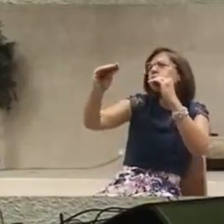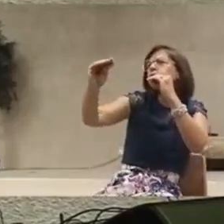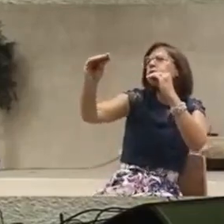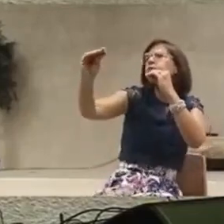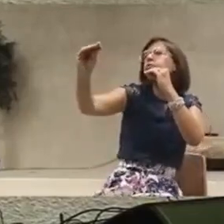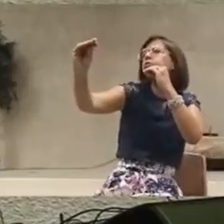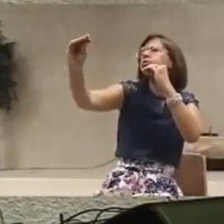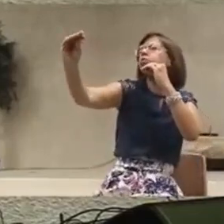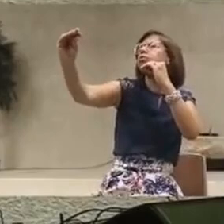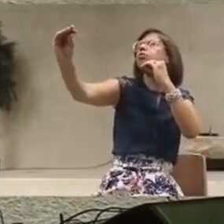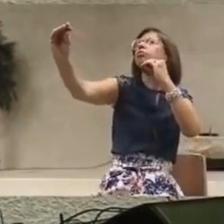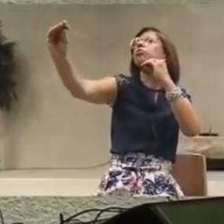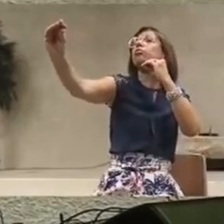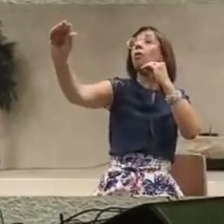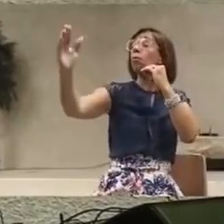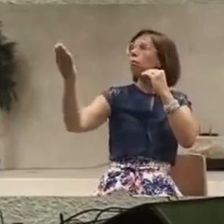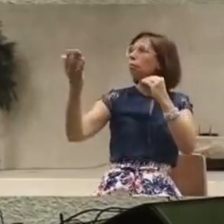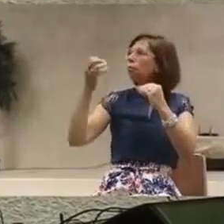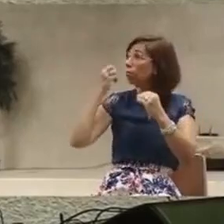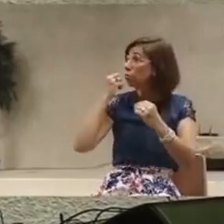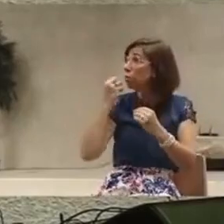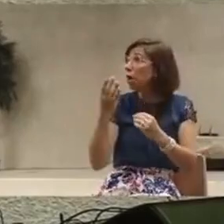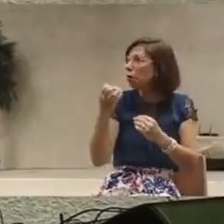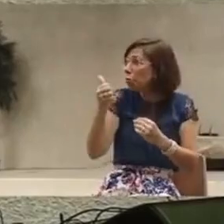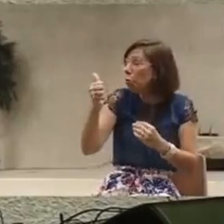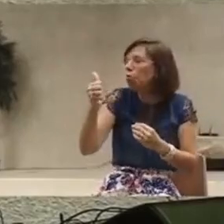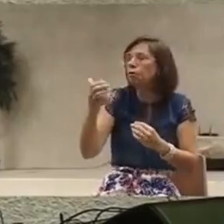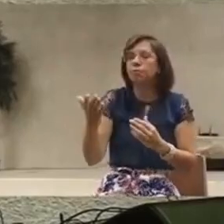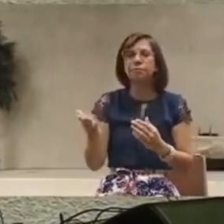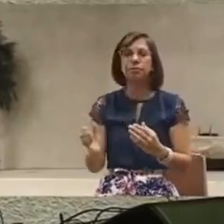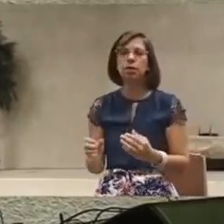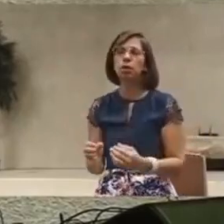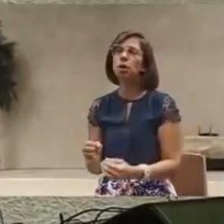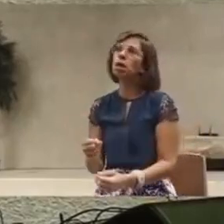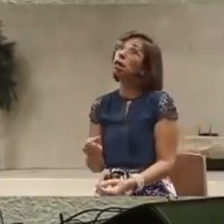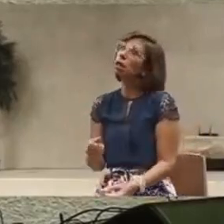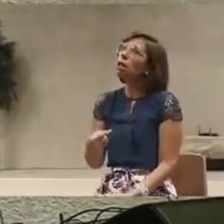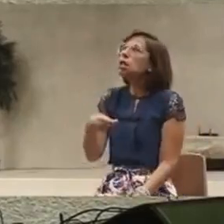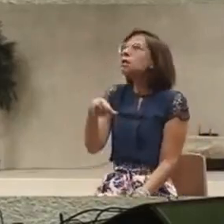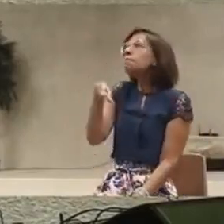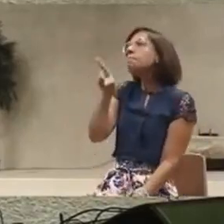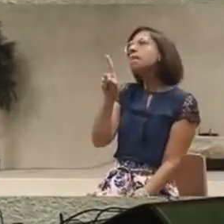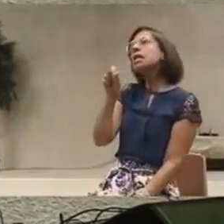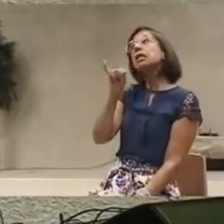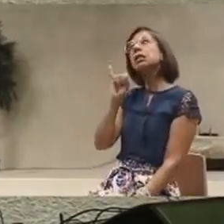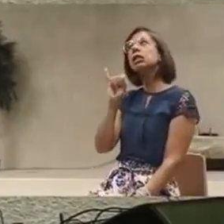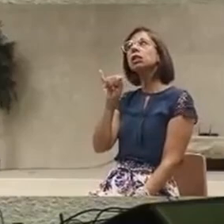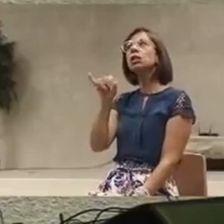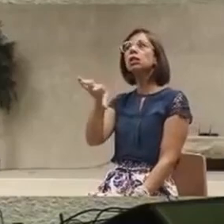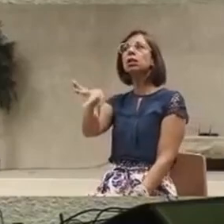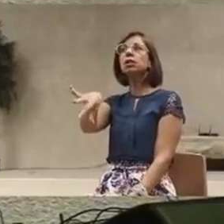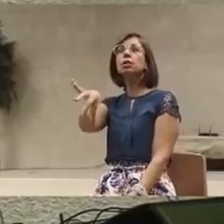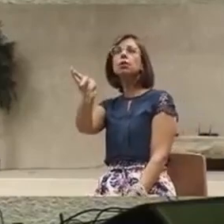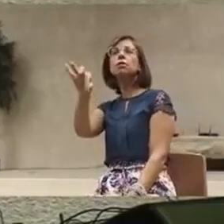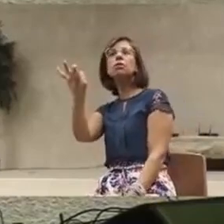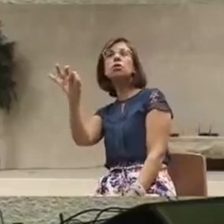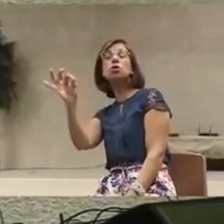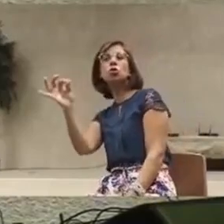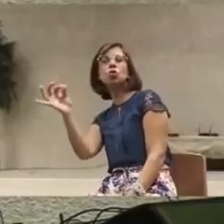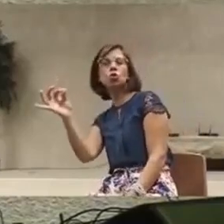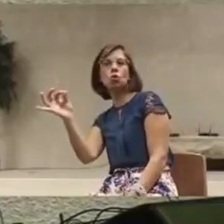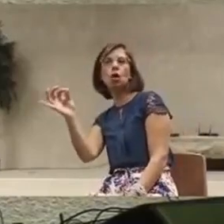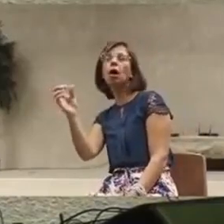Voilà. Mais si vous ne choisissez pas d'y être et qu'on vous